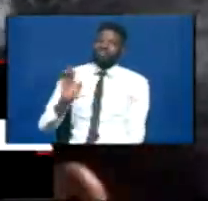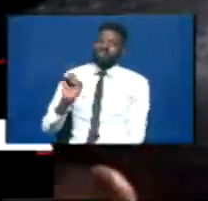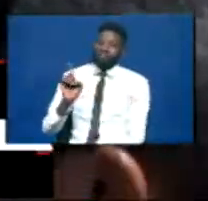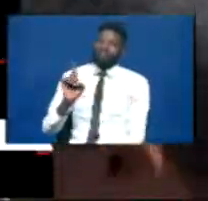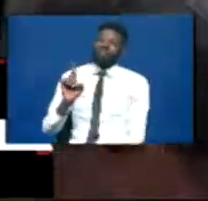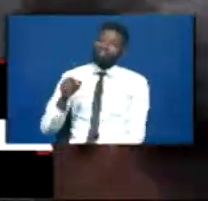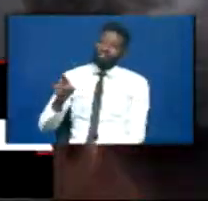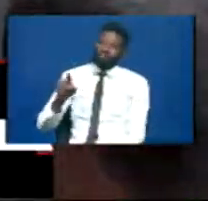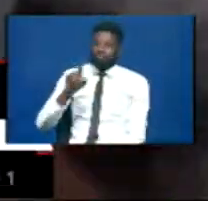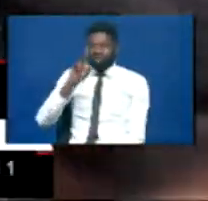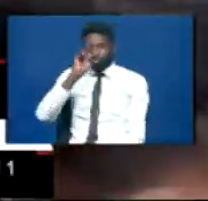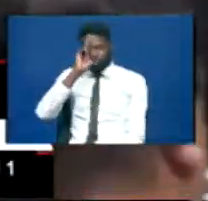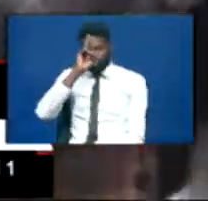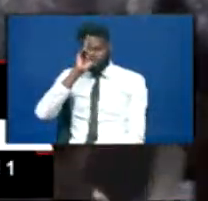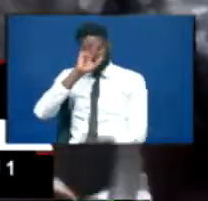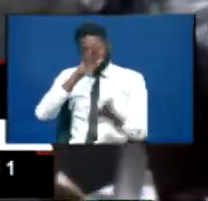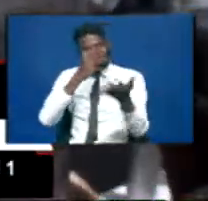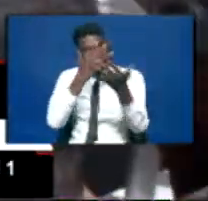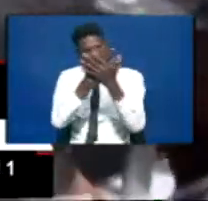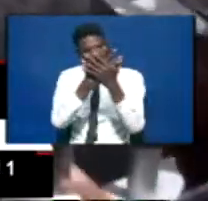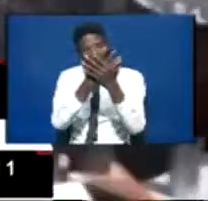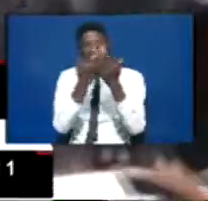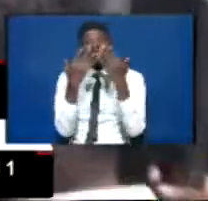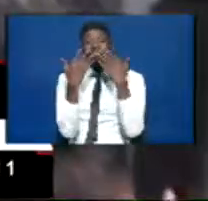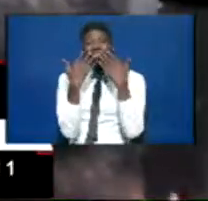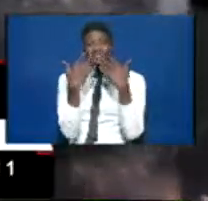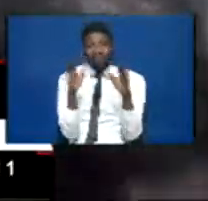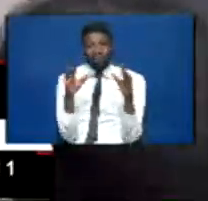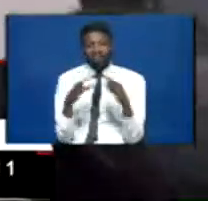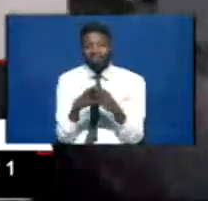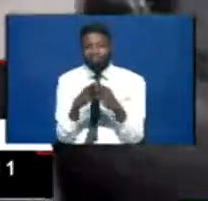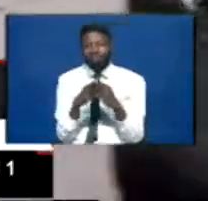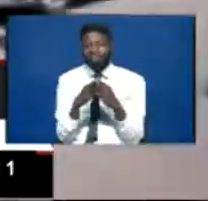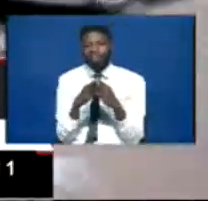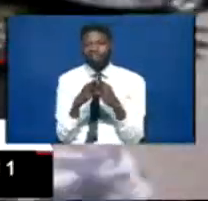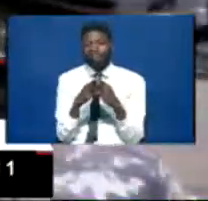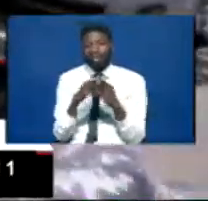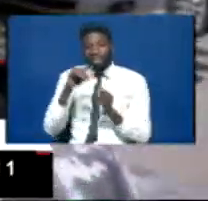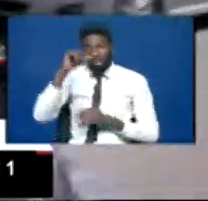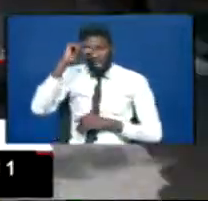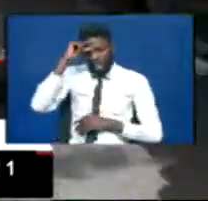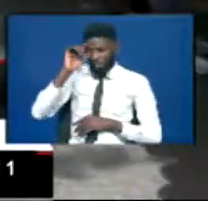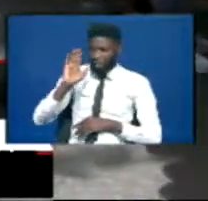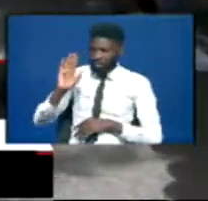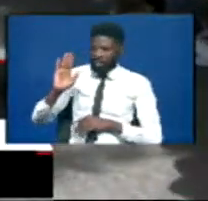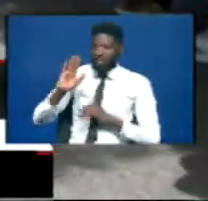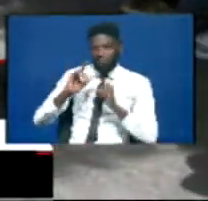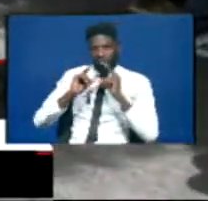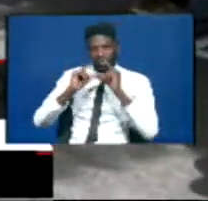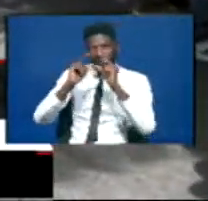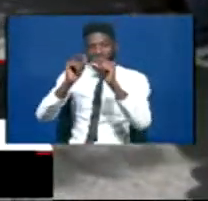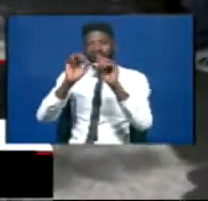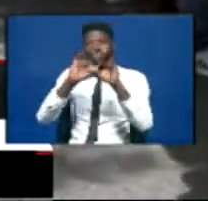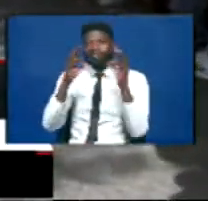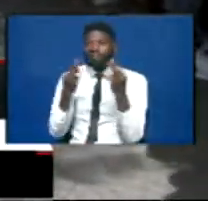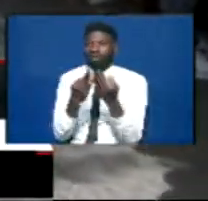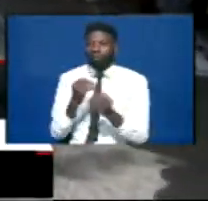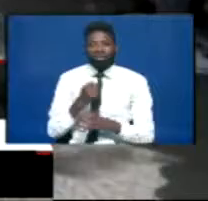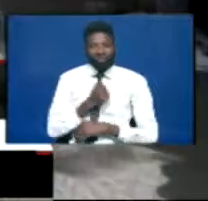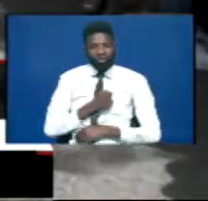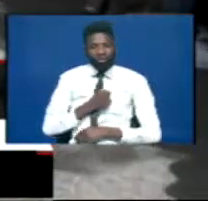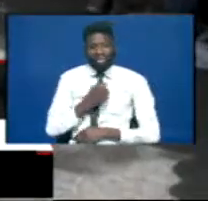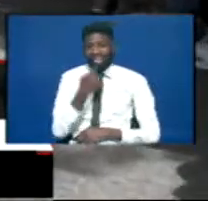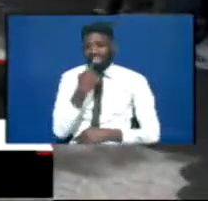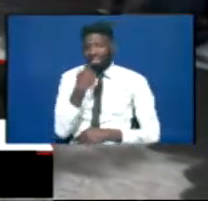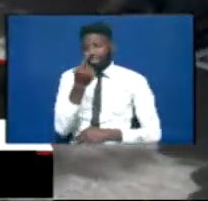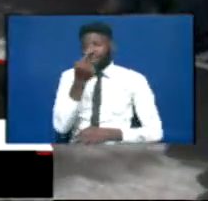idara ya polisi na wizara ya umma. Serikali ya jamhuri hiyo ilipeleka rambirambi zake kwa familia ya waziri huyo, ikisema kuwa